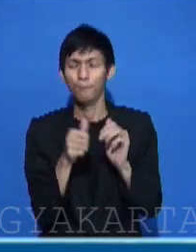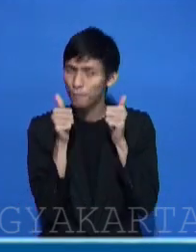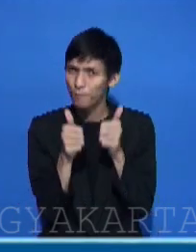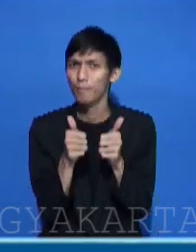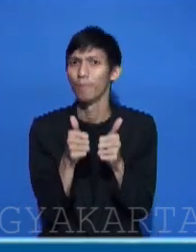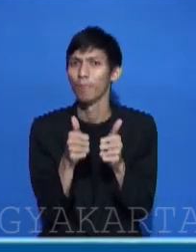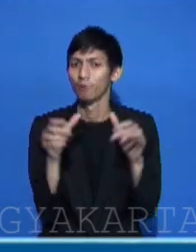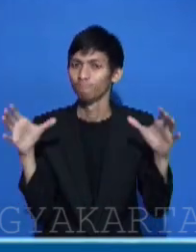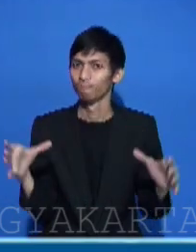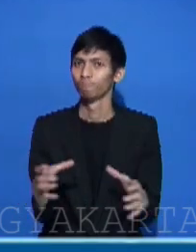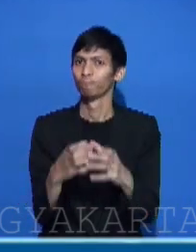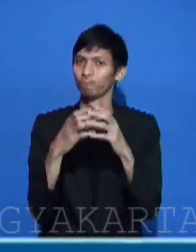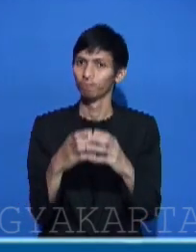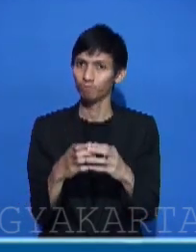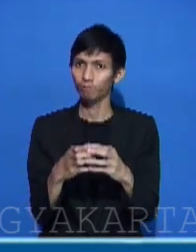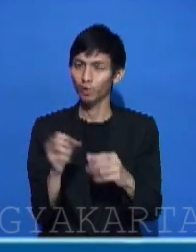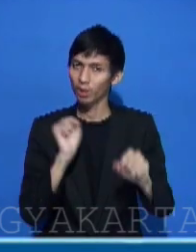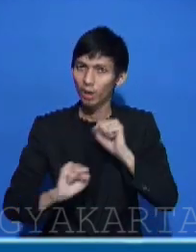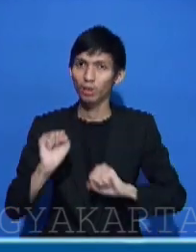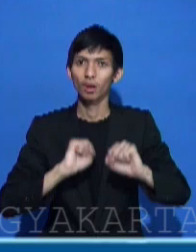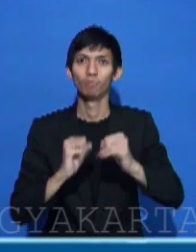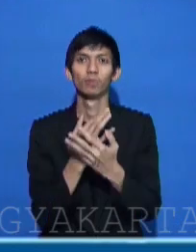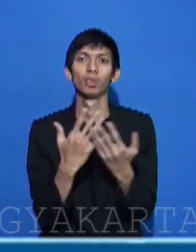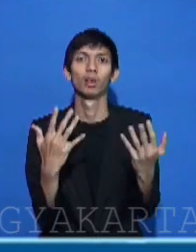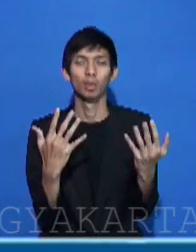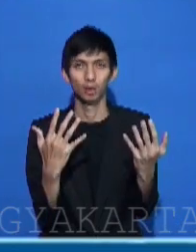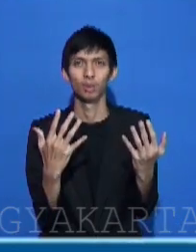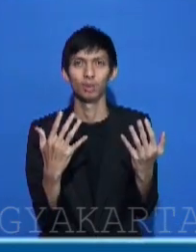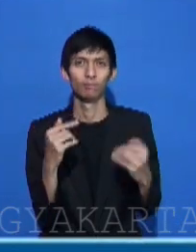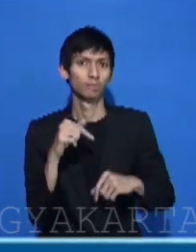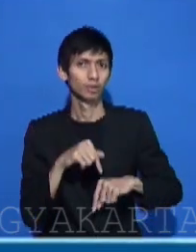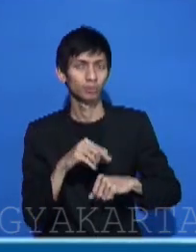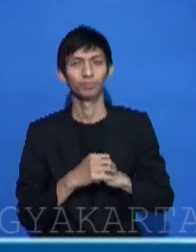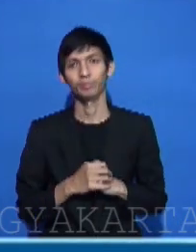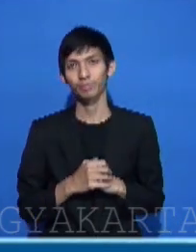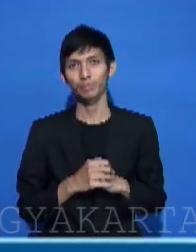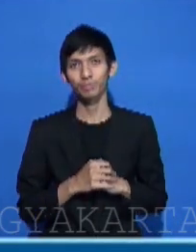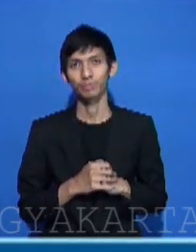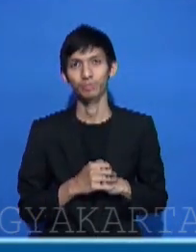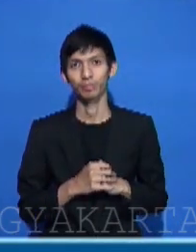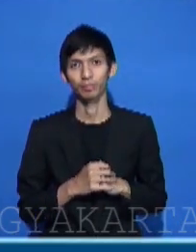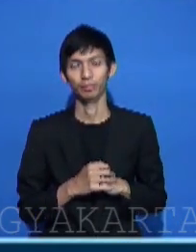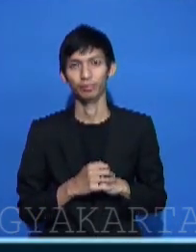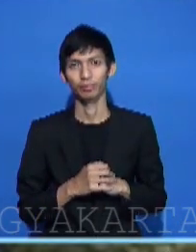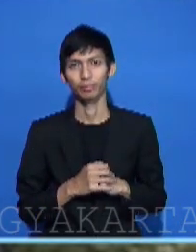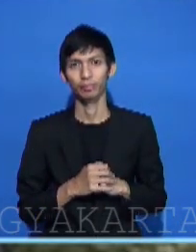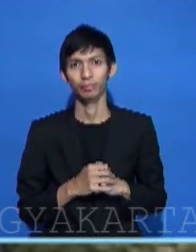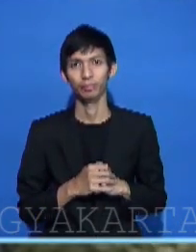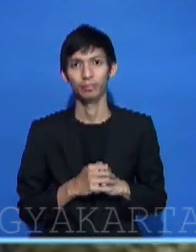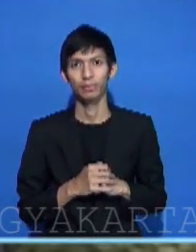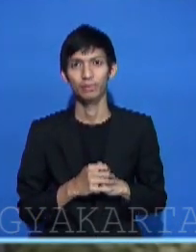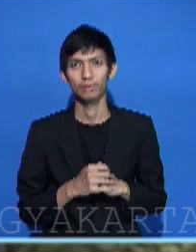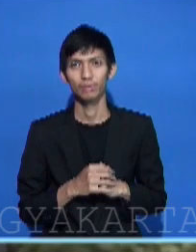kaguyuban datang warga masyarakat, khususipun warga masyarakat Kali Gintung, Kali Gintung Kidul menika anggenipun